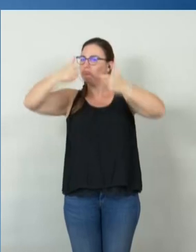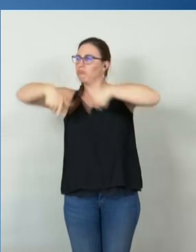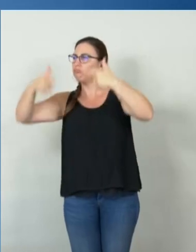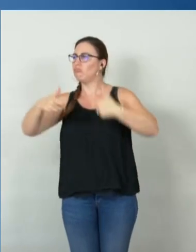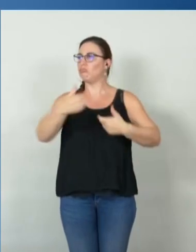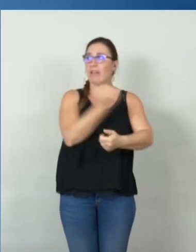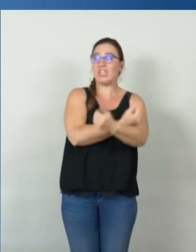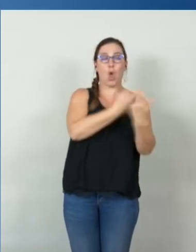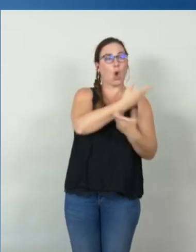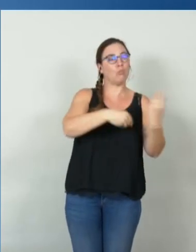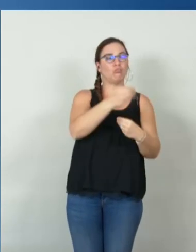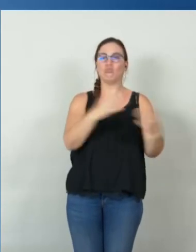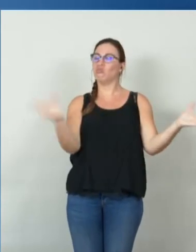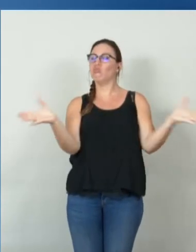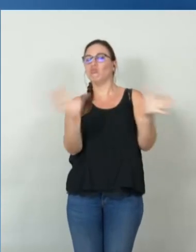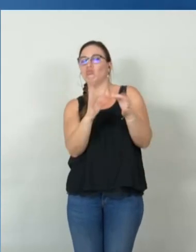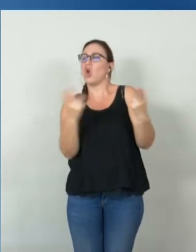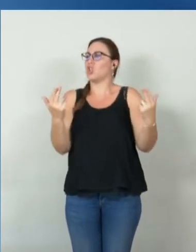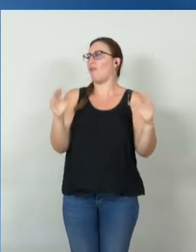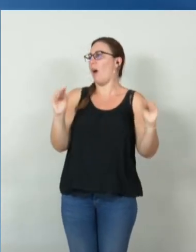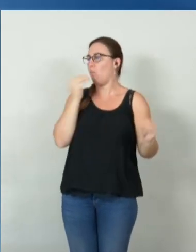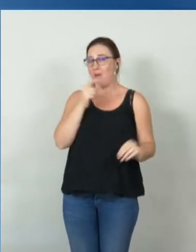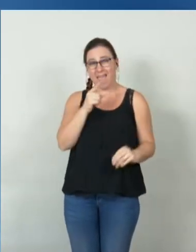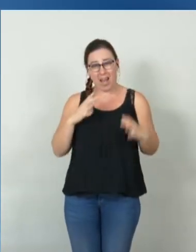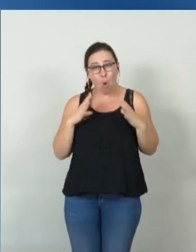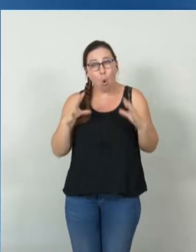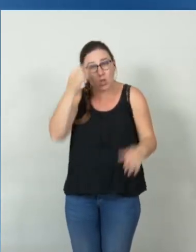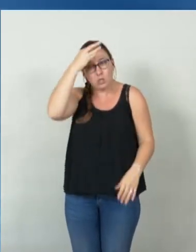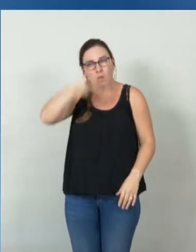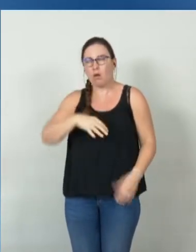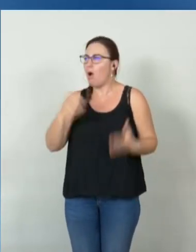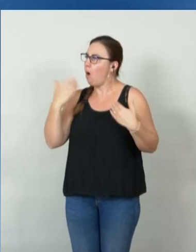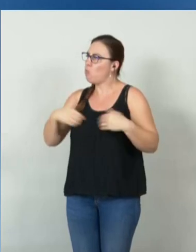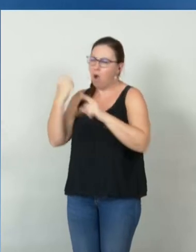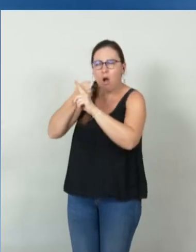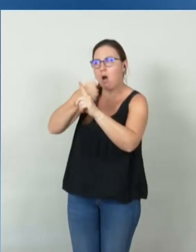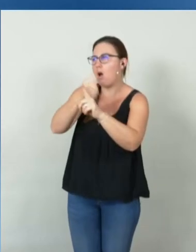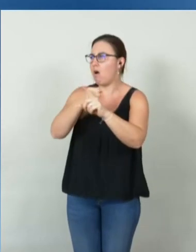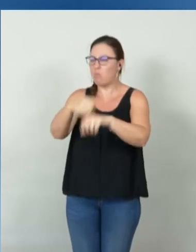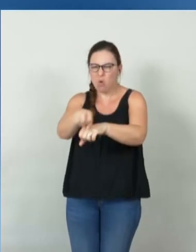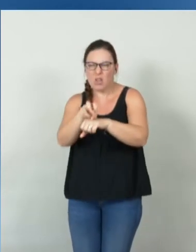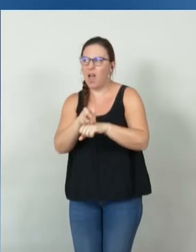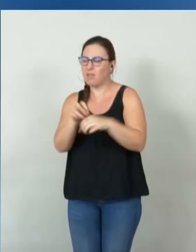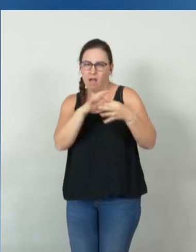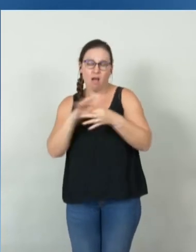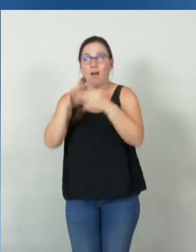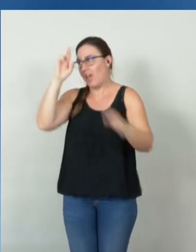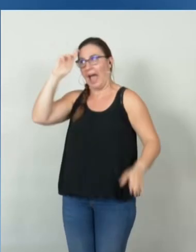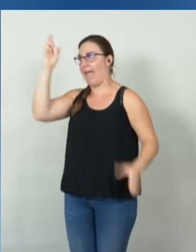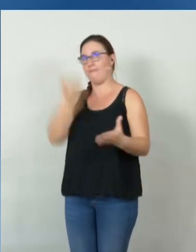si mal et elle ose elle ose je cite je me suis battue à mort pour les pour les maintenir et ça fait